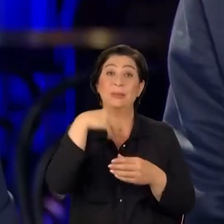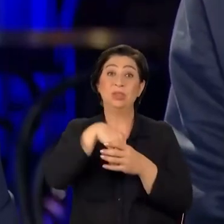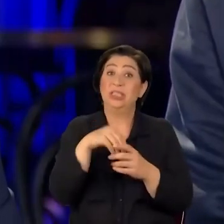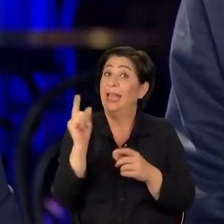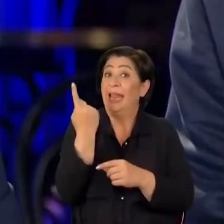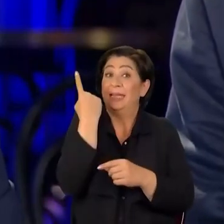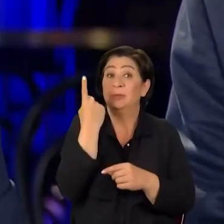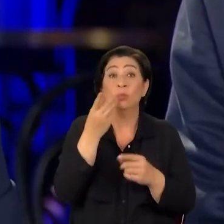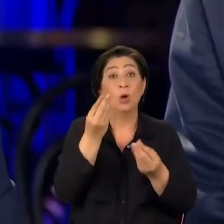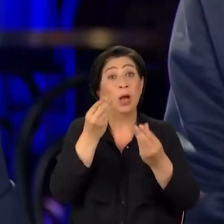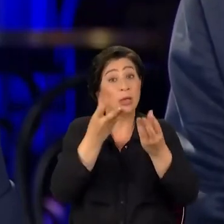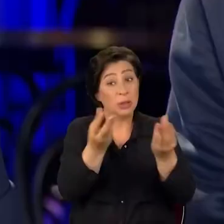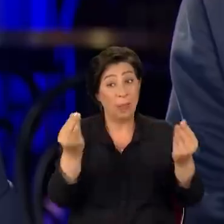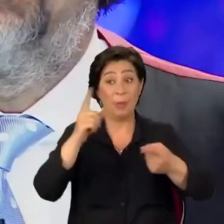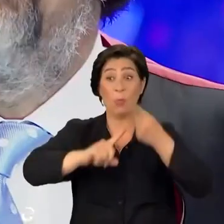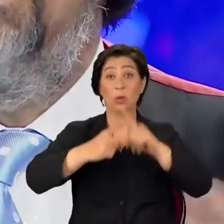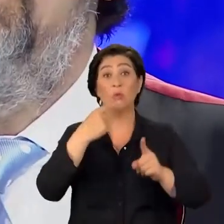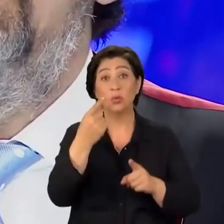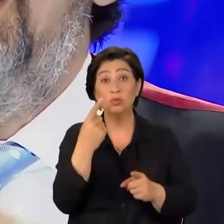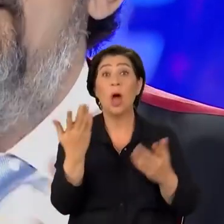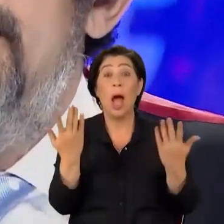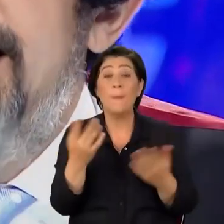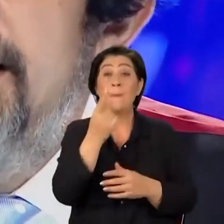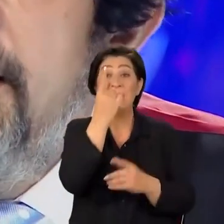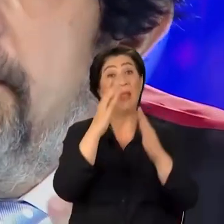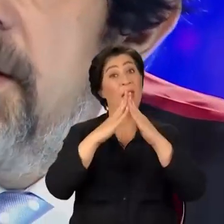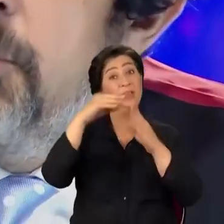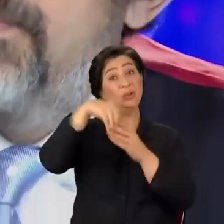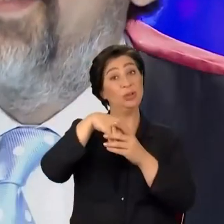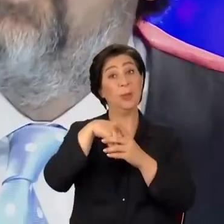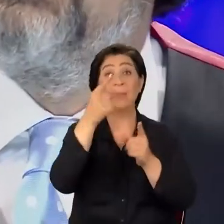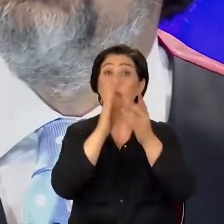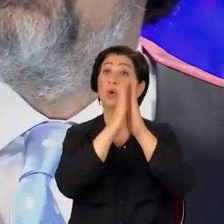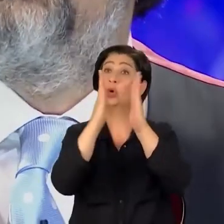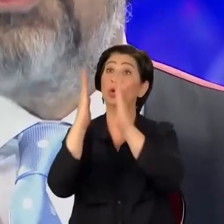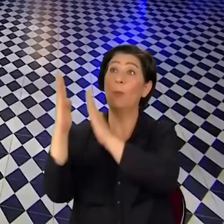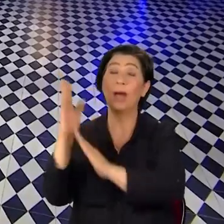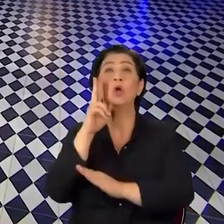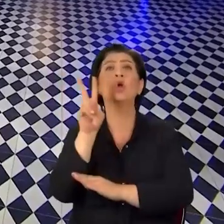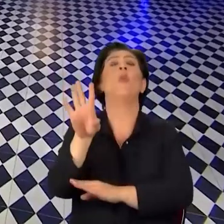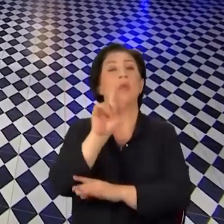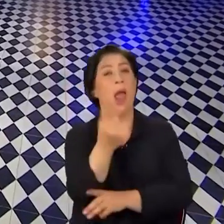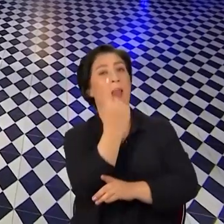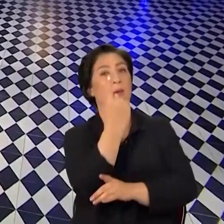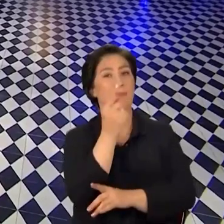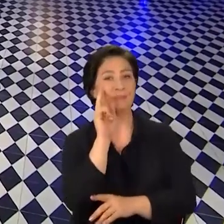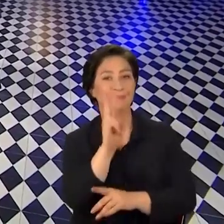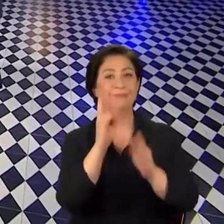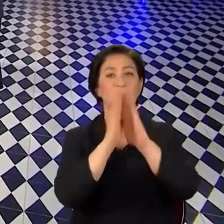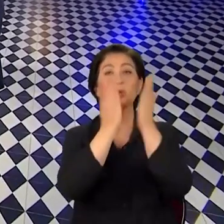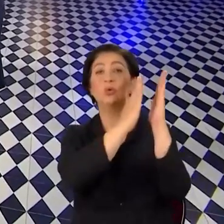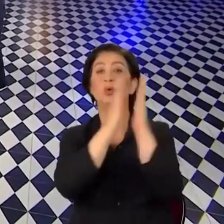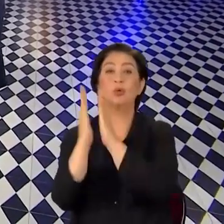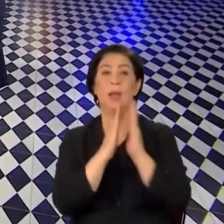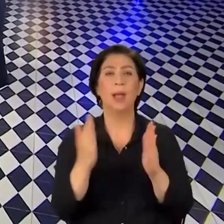ilginç. Bu kadar kişi politika konuşuyor ama birinin de evinden bir kütüphane görüntüsü görmüyorduk. Siz de ilgimi çeken